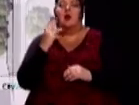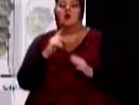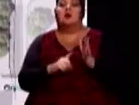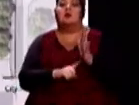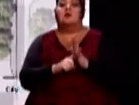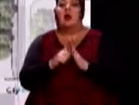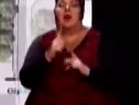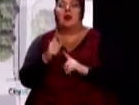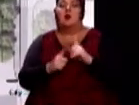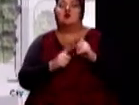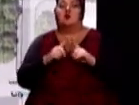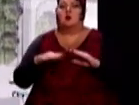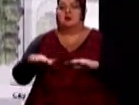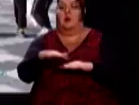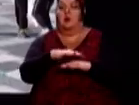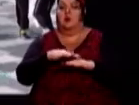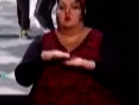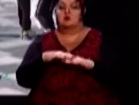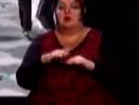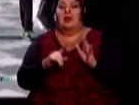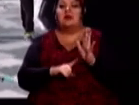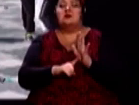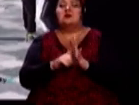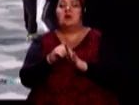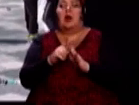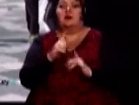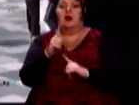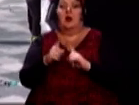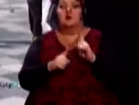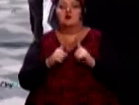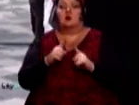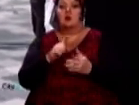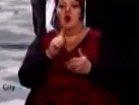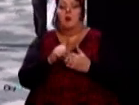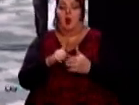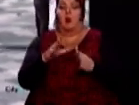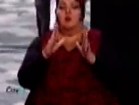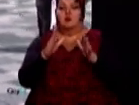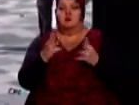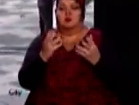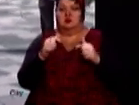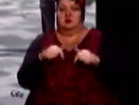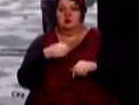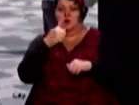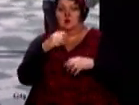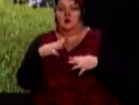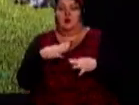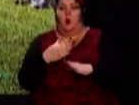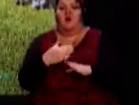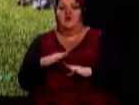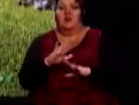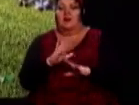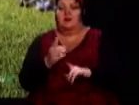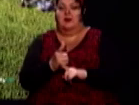реконструкція площі? Ну, власне, старт реконструкції площі мав би бути ще цього року, проте було виділено не